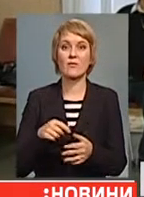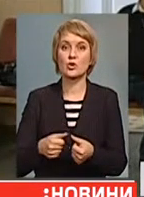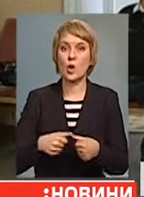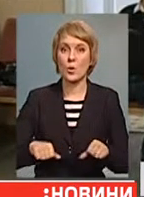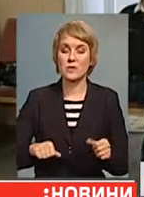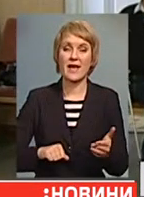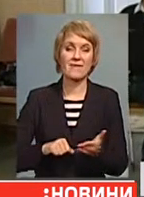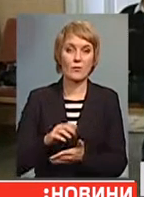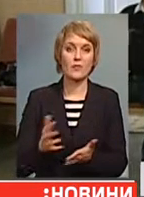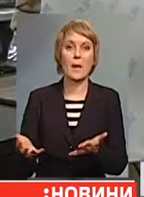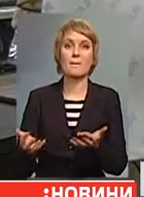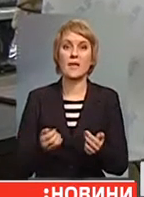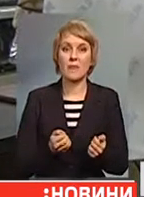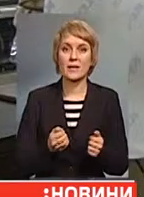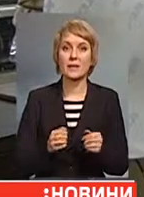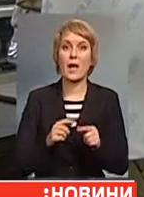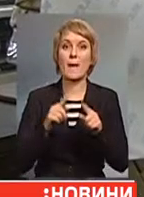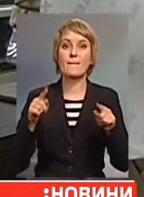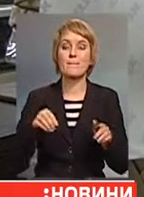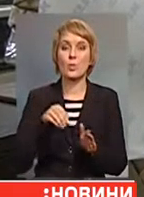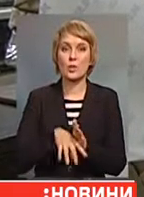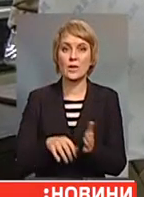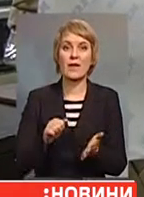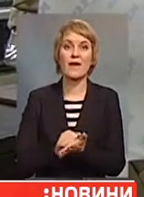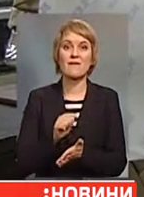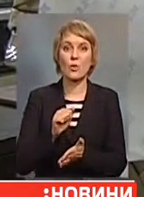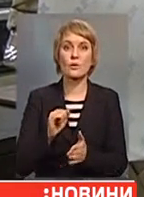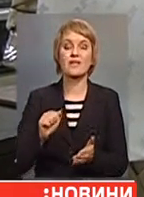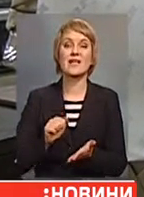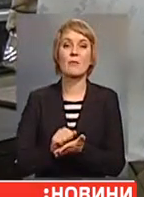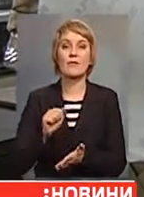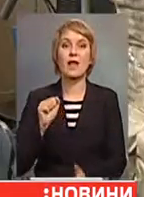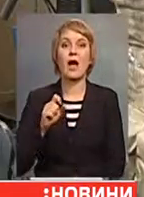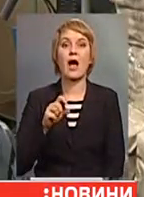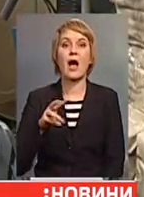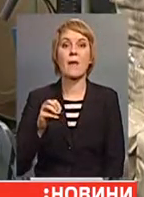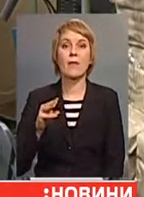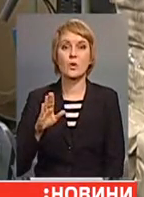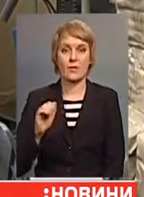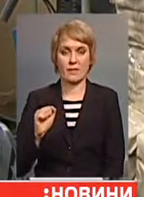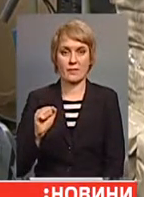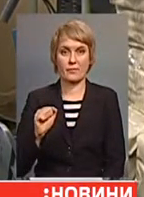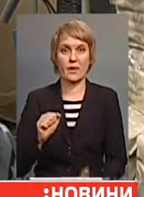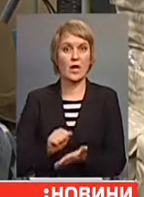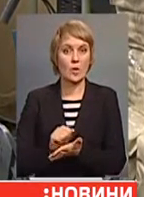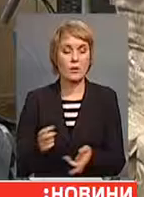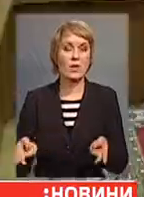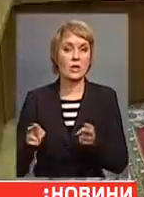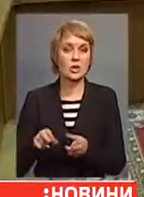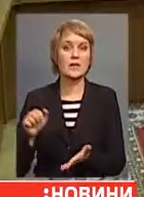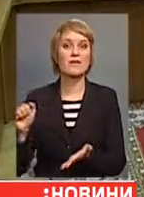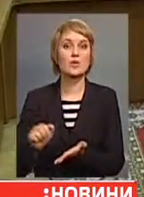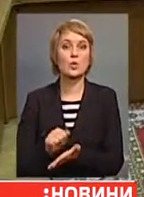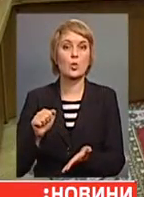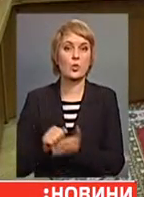комісія відмовилася приймати бюлетені, виготовлені в типографії бізнесмена Ріната Ахметова, і документи лишилися в друкарні.